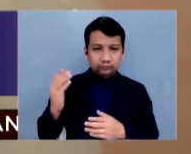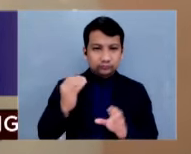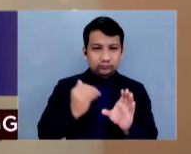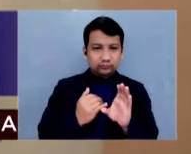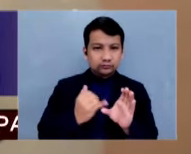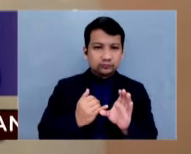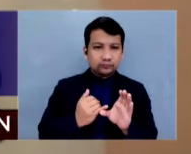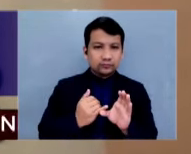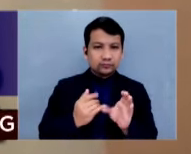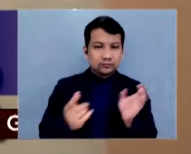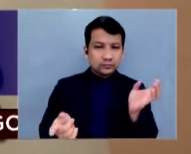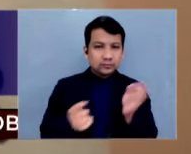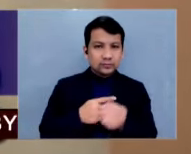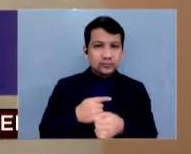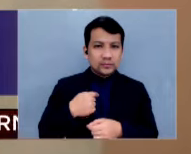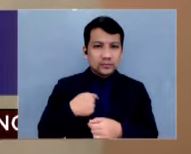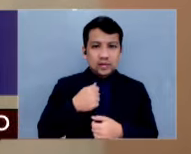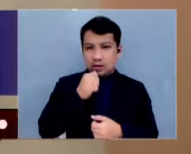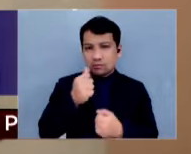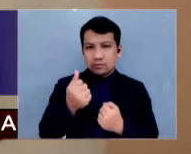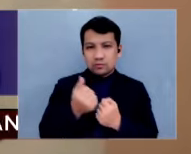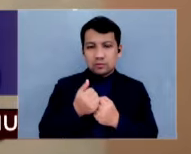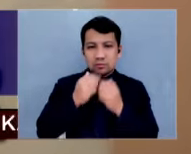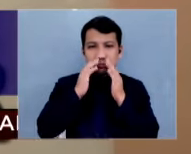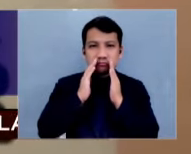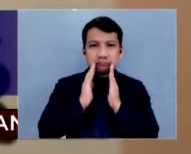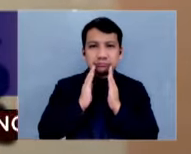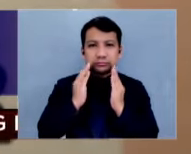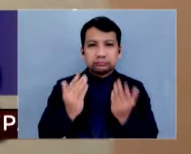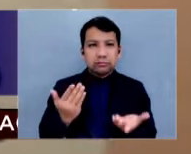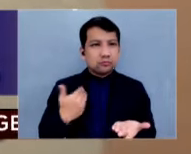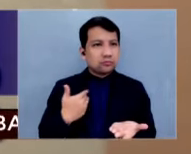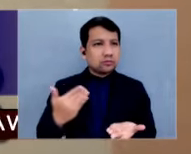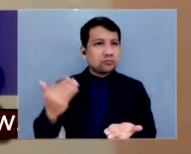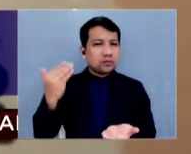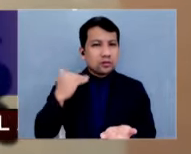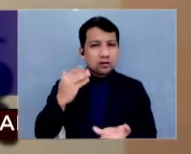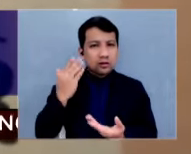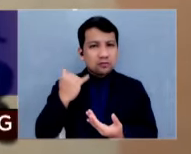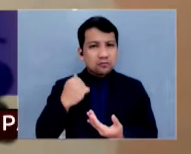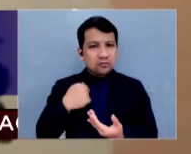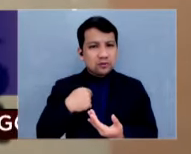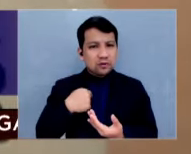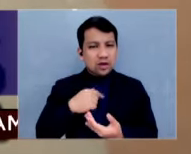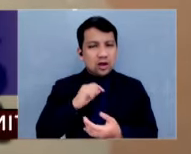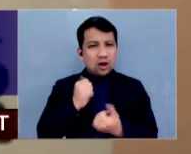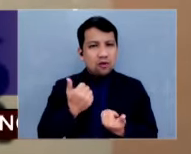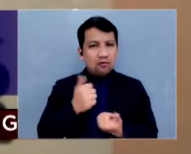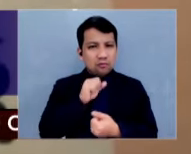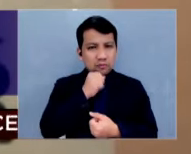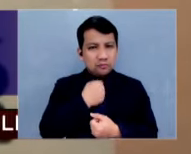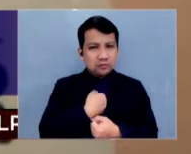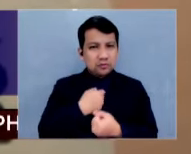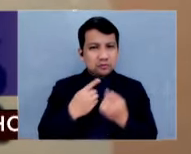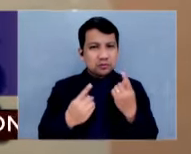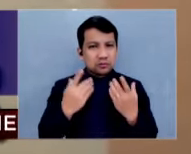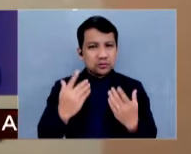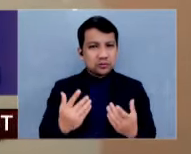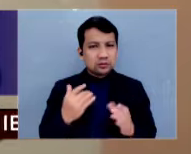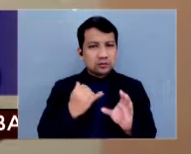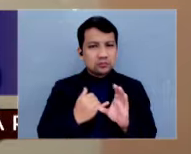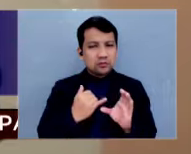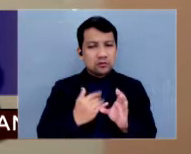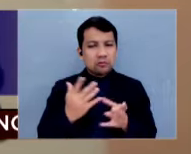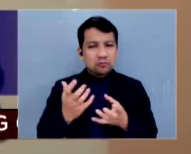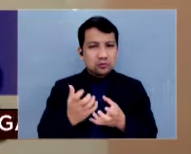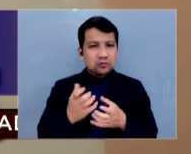out, isa po ako sa mga nalungkot kasi paano po yung mga matatanda po nating mga kapo-Pilipino na nagiging bread